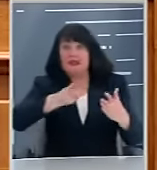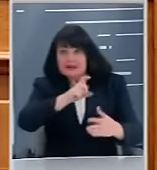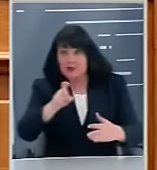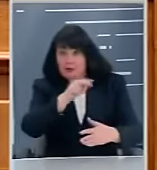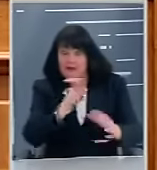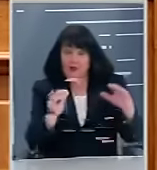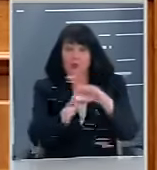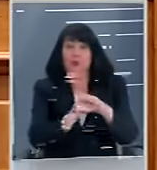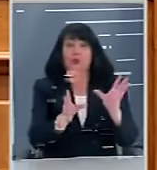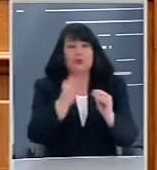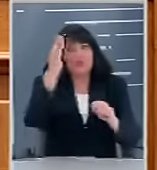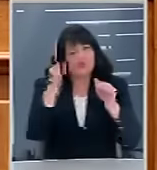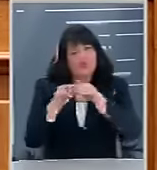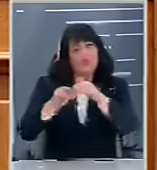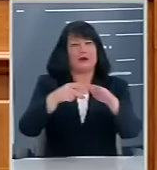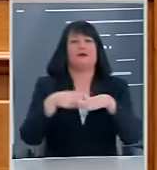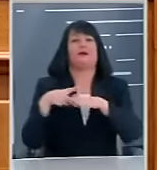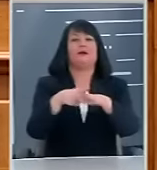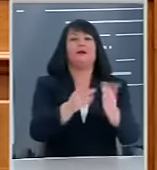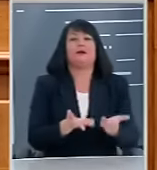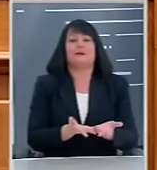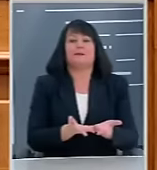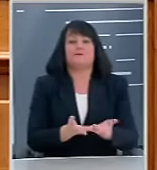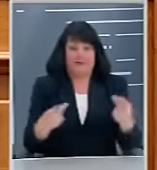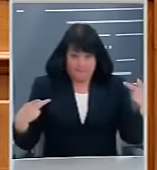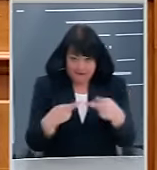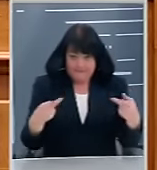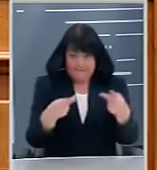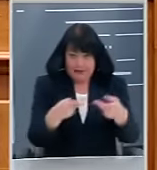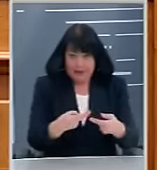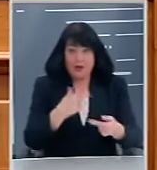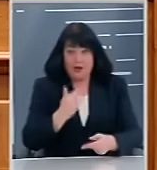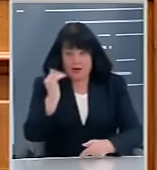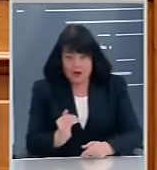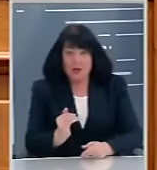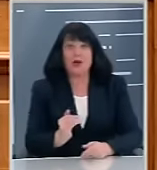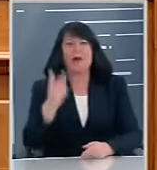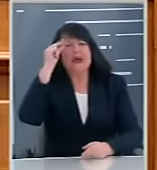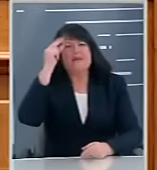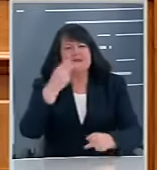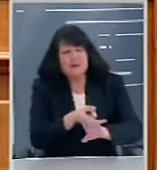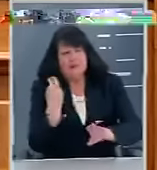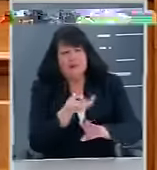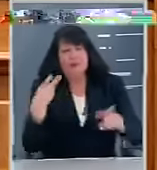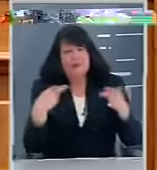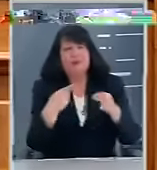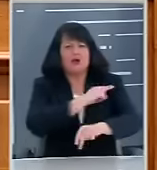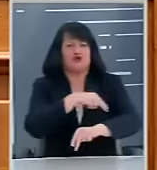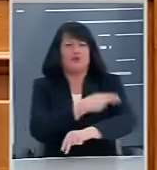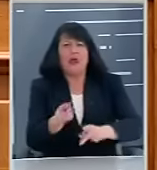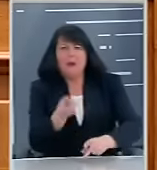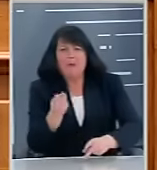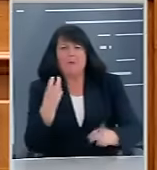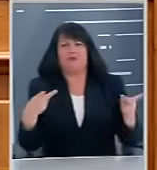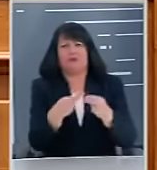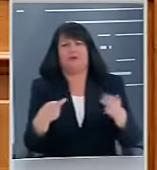για ανακεφαλαιοποίηση των τραπεζών. Αφού τις κουρέψατε, αφού κουρέψατε τα πανεπιστήμια, αφού κουρέψατε τα νοσοκομεία,